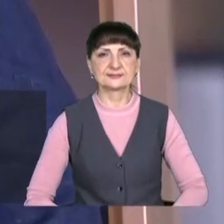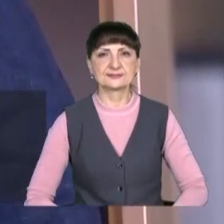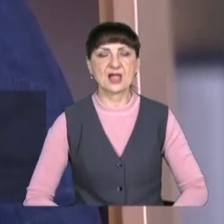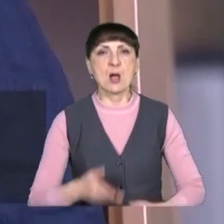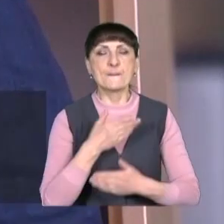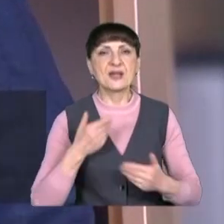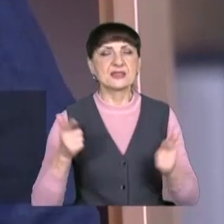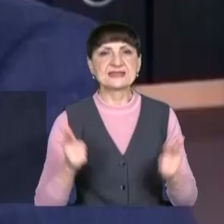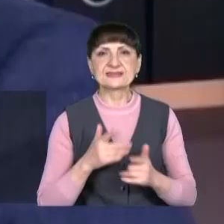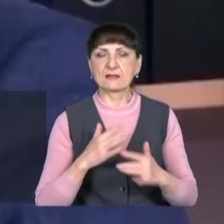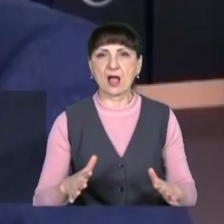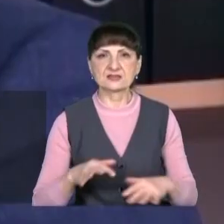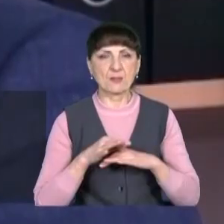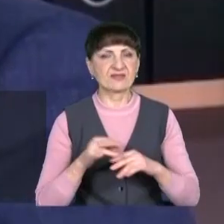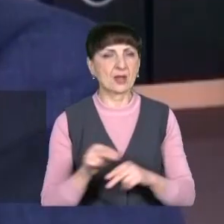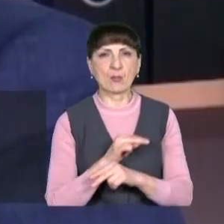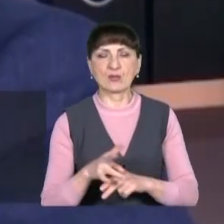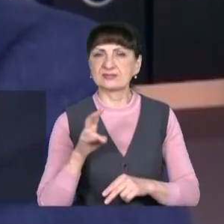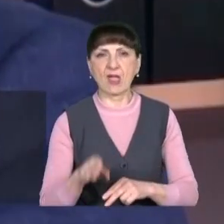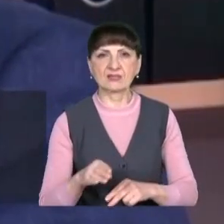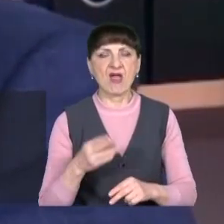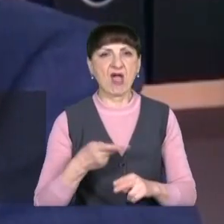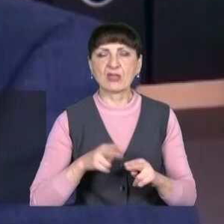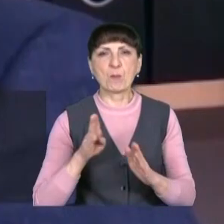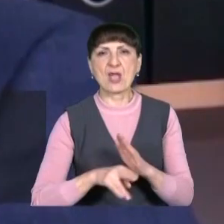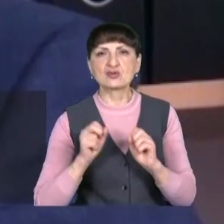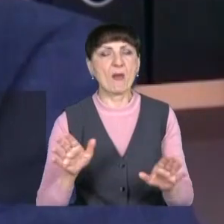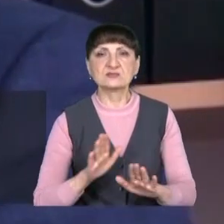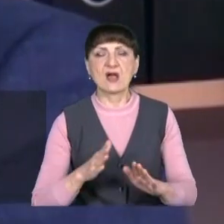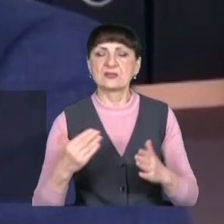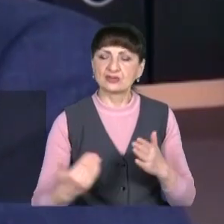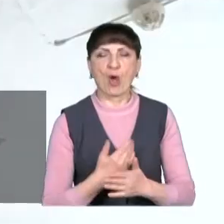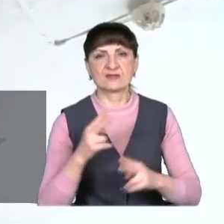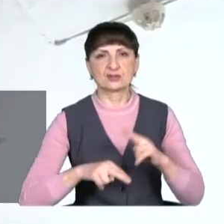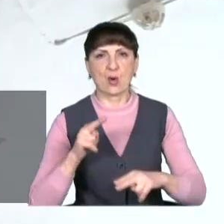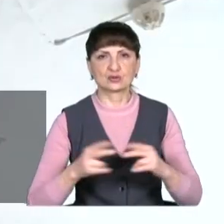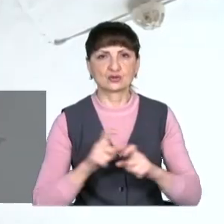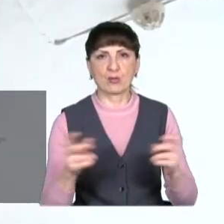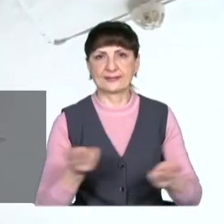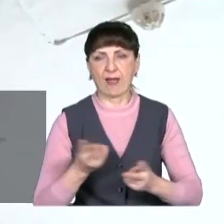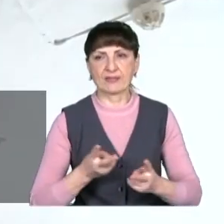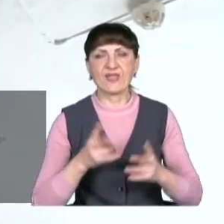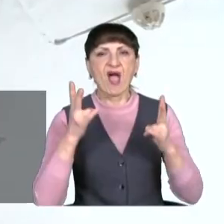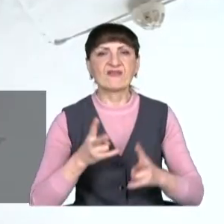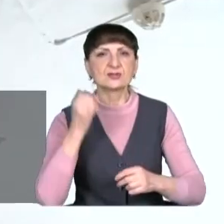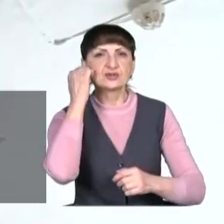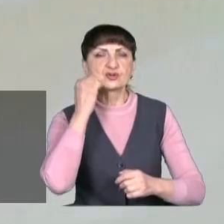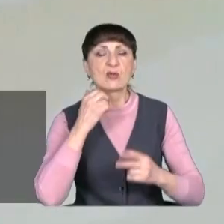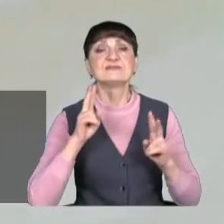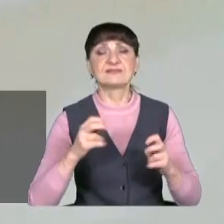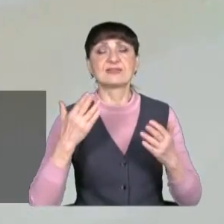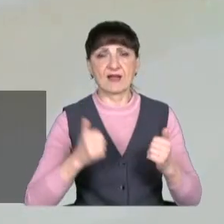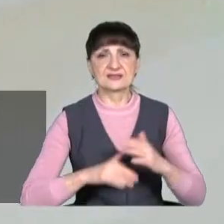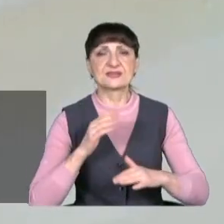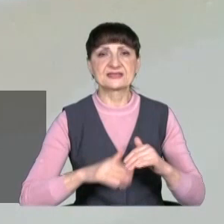Мы не согласны на проведение ремонта. Это небезопасно. Пусть построят новую школу. Аварийное состояние объекта признают и